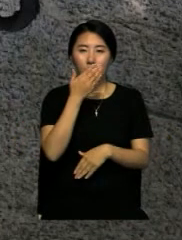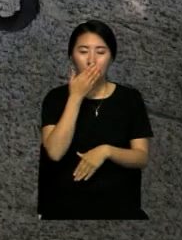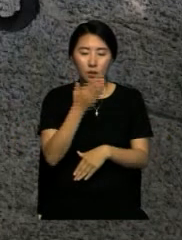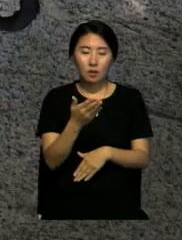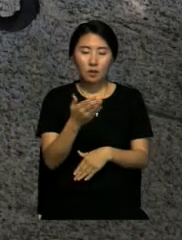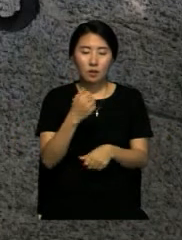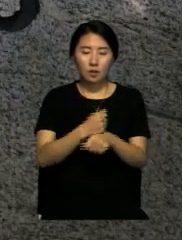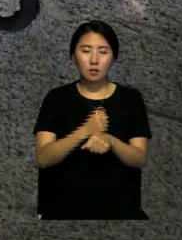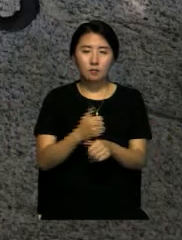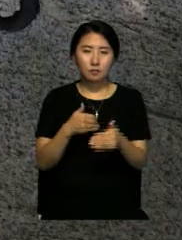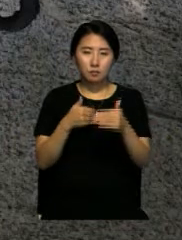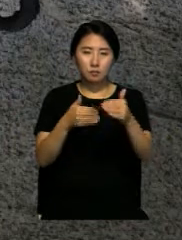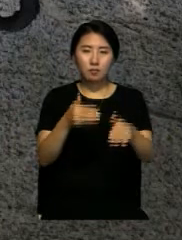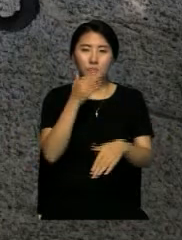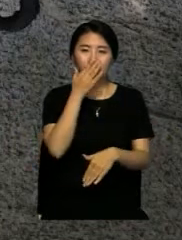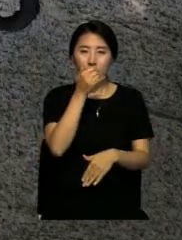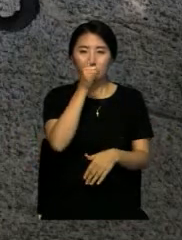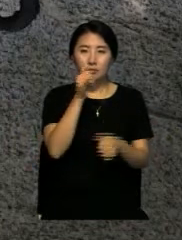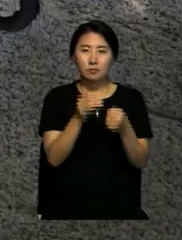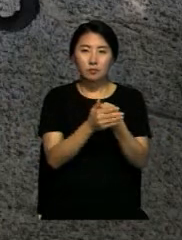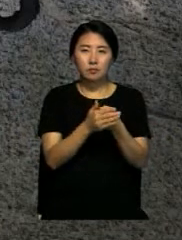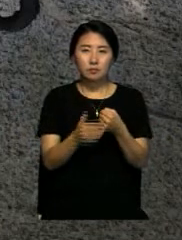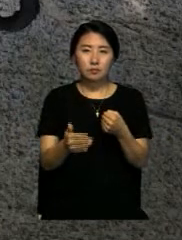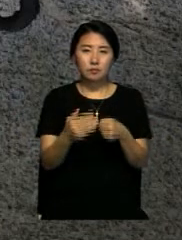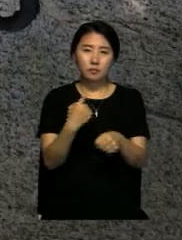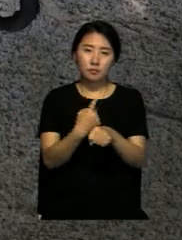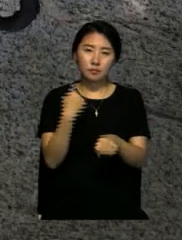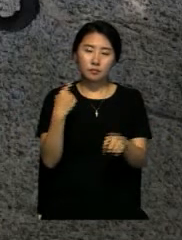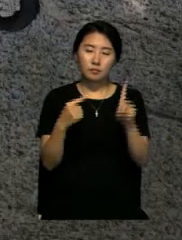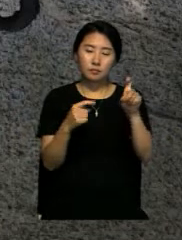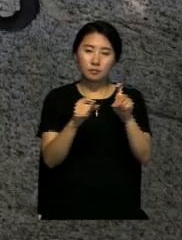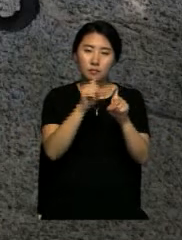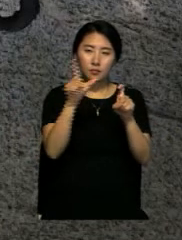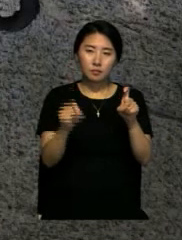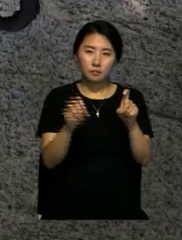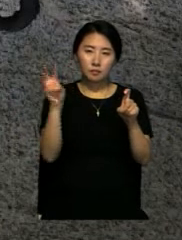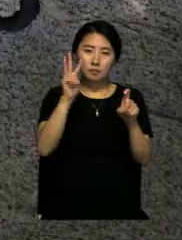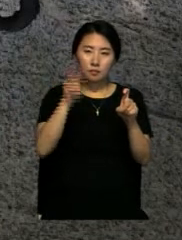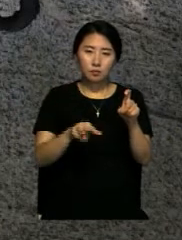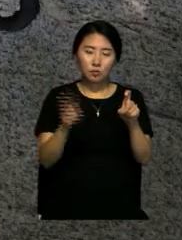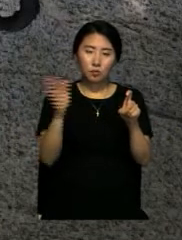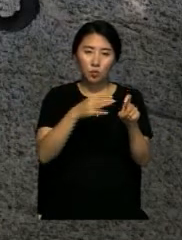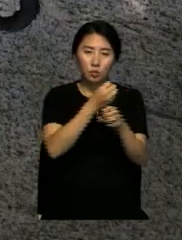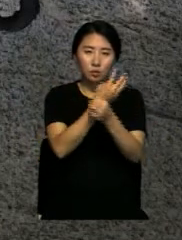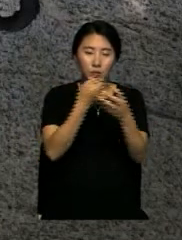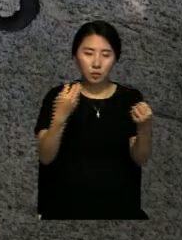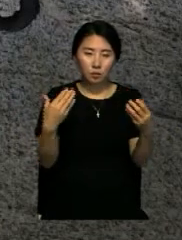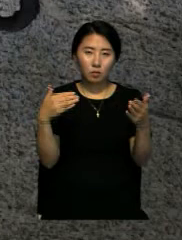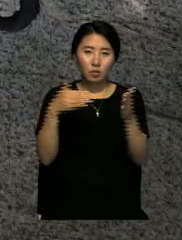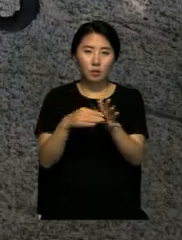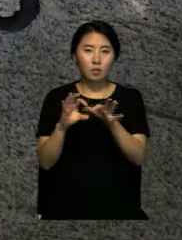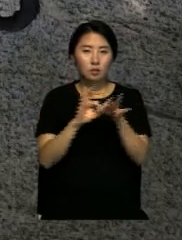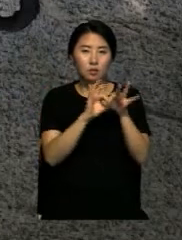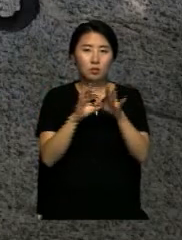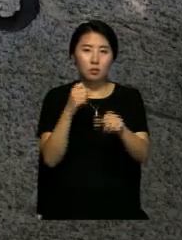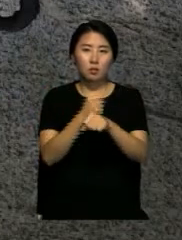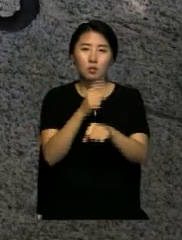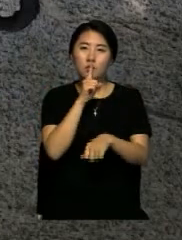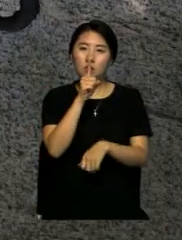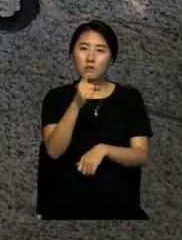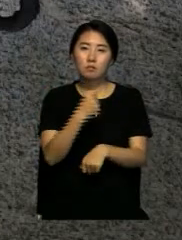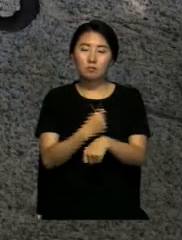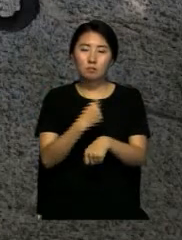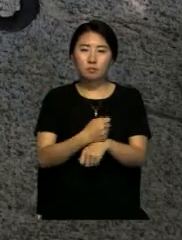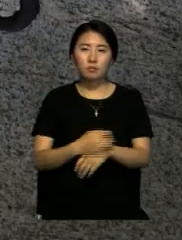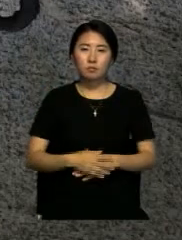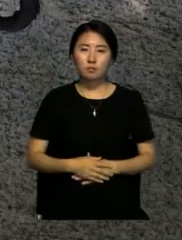처리를 할 수 있겠다라고 해서 작년도 11월 달에 파주부터 삼성까지 인자 타당성 분석을 해달라고 신청을 했던